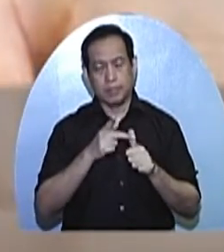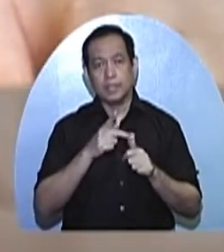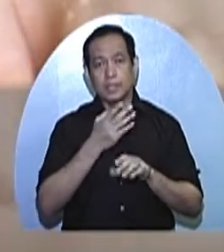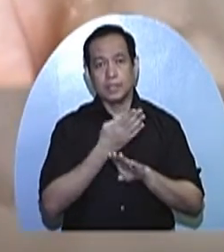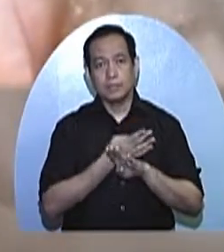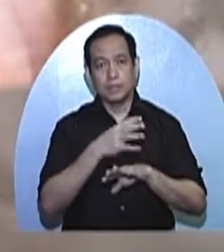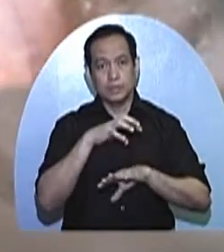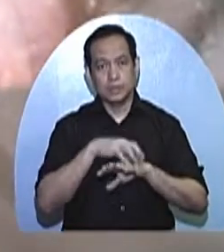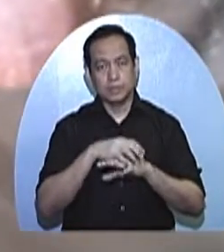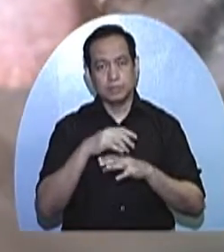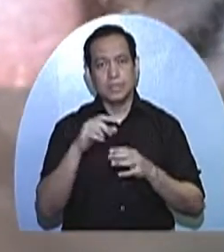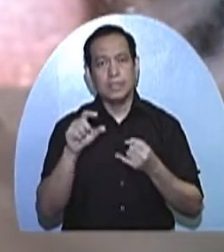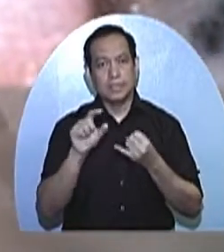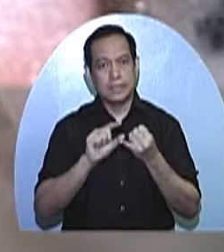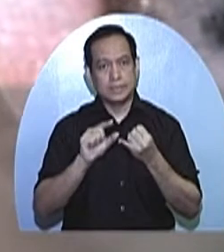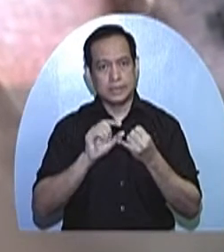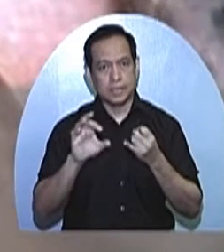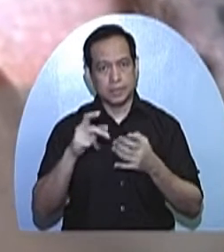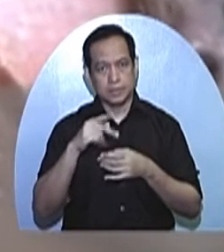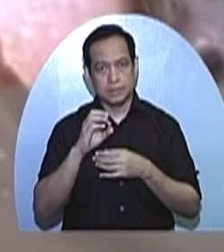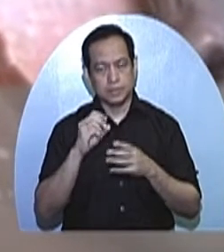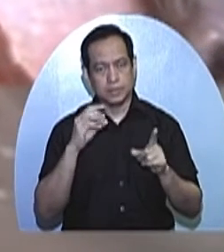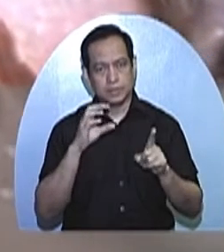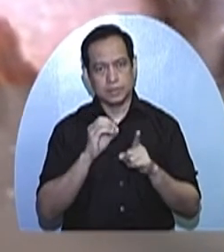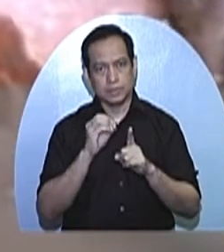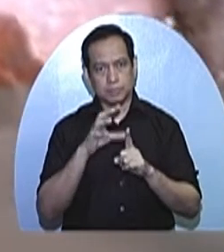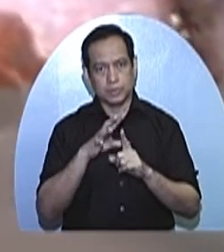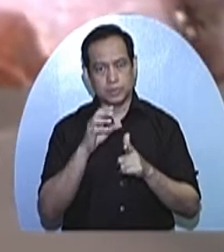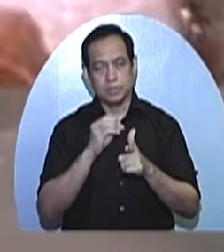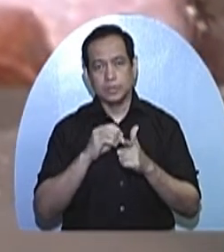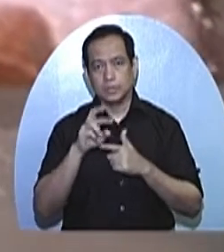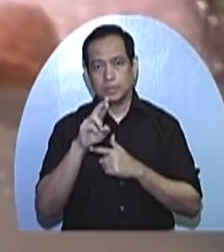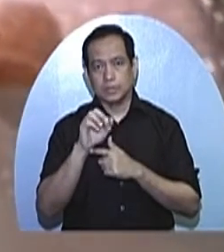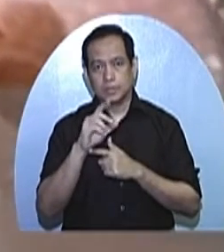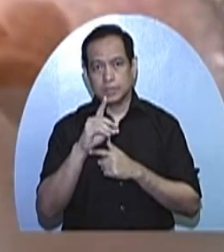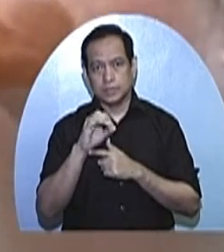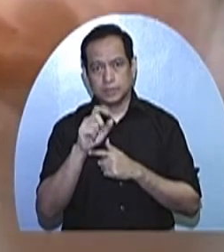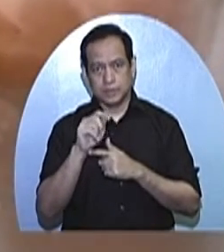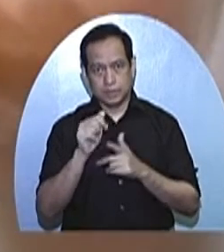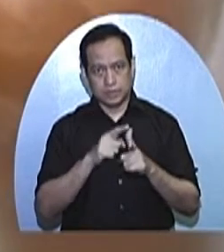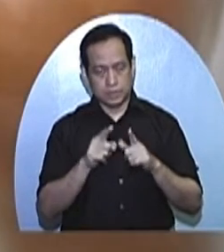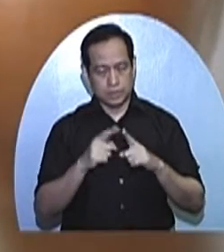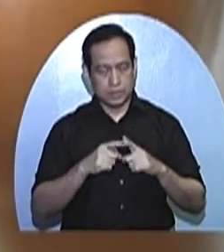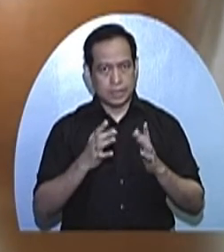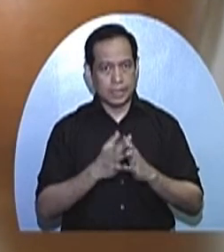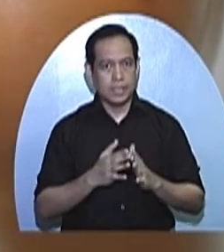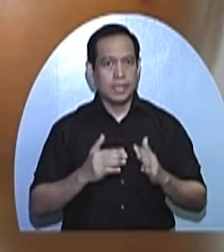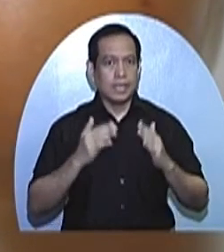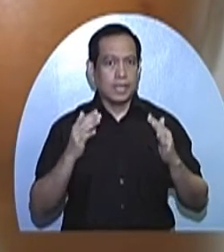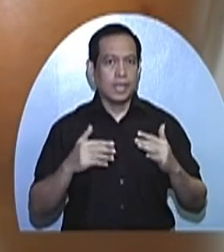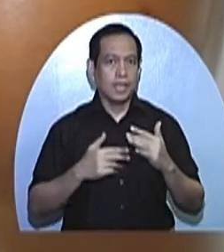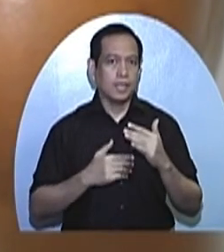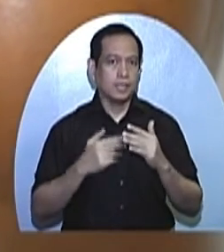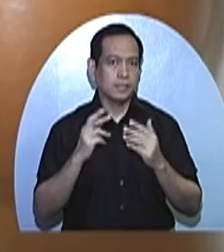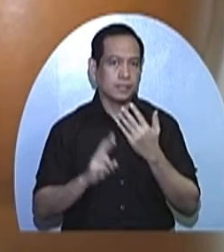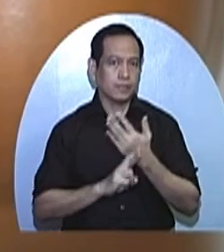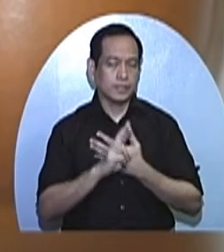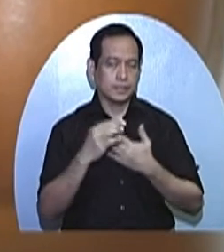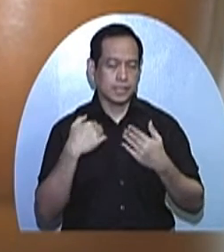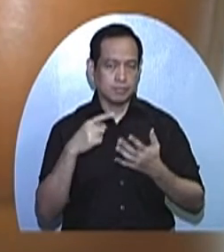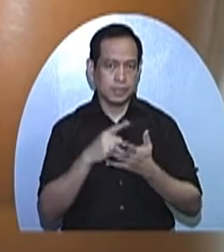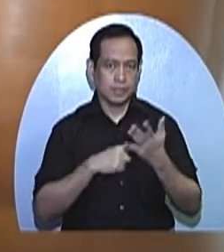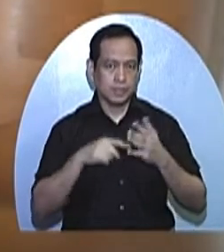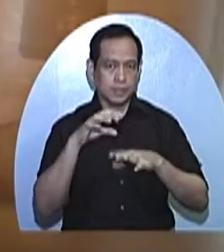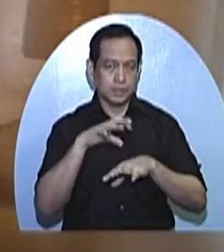bone tumor ay genetic predisposition at exposure sa radiation. Mataas din ang risk ng pagkakaroon ng ganitong